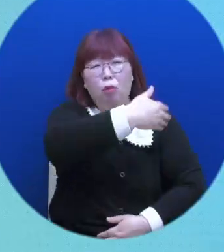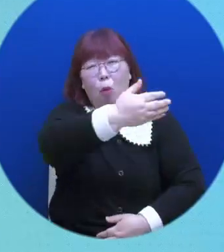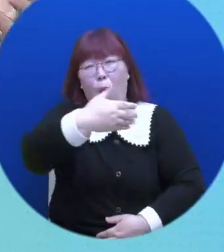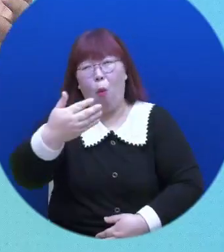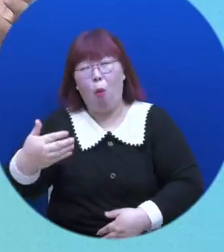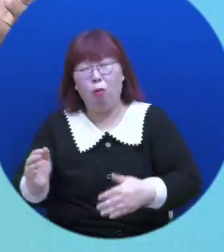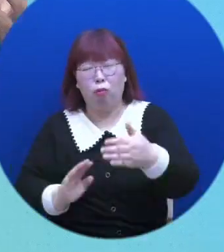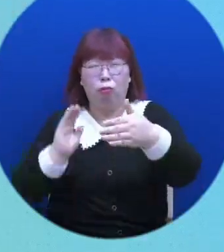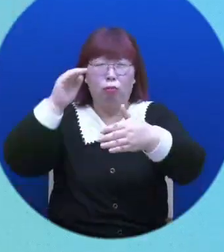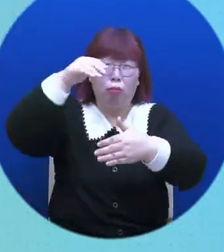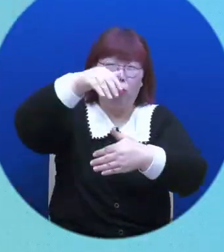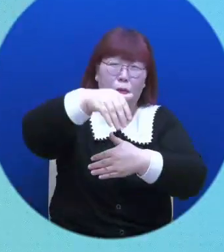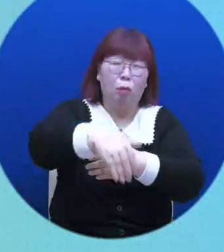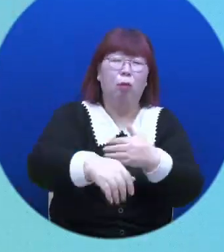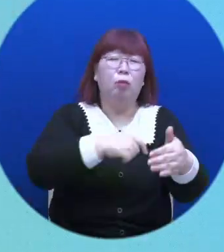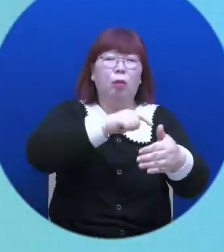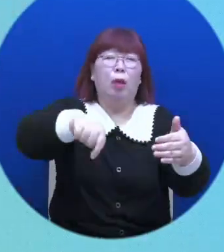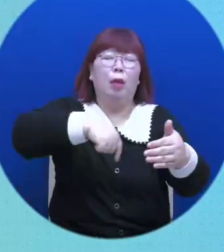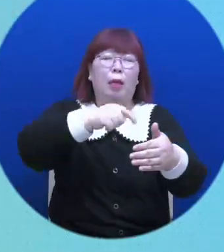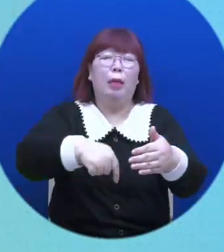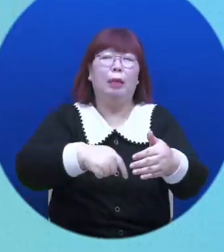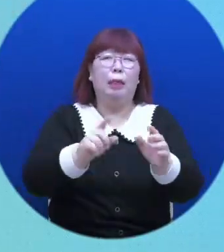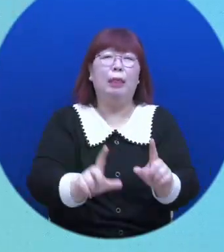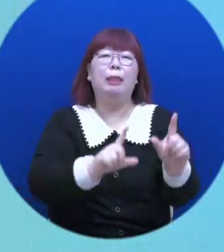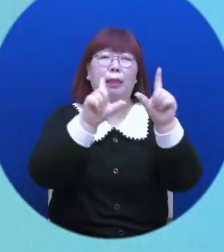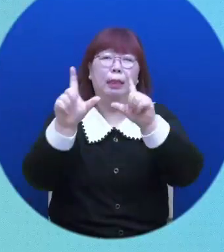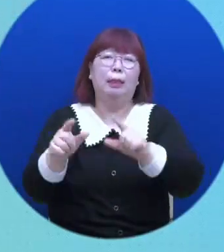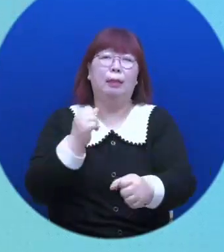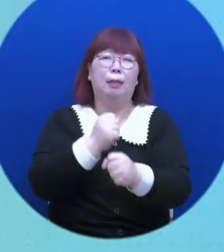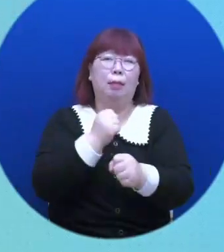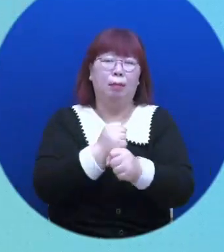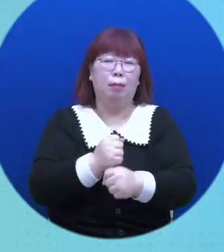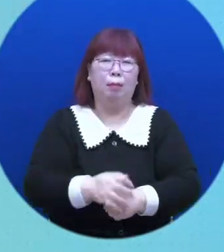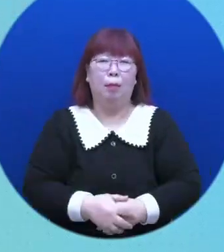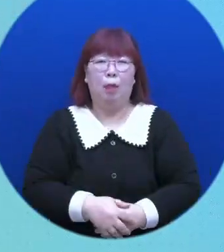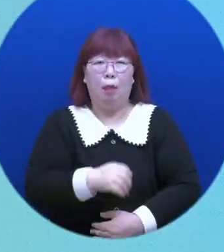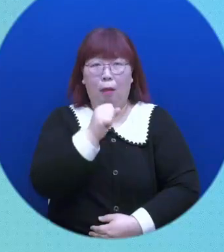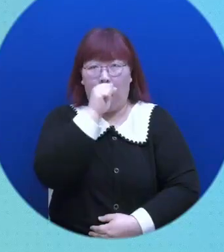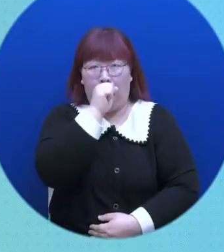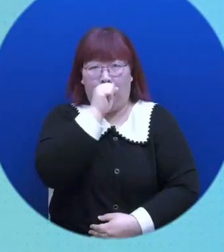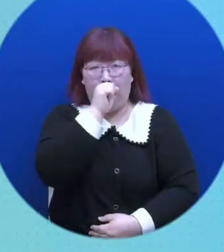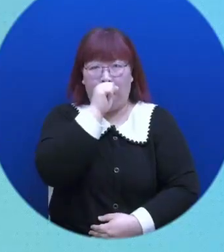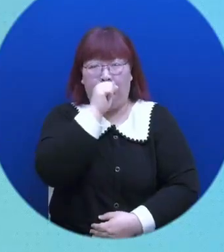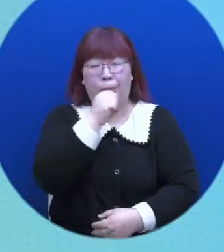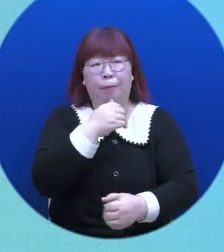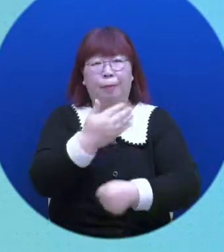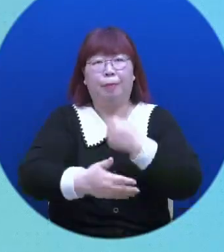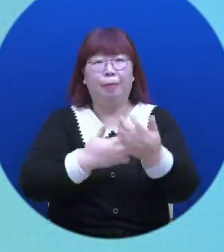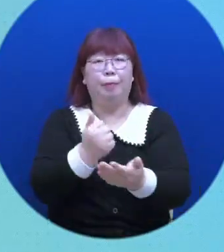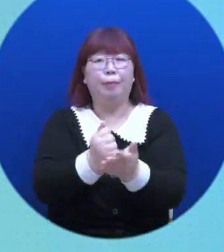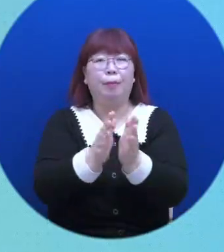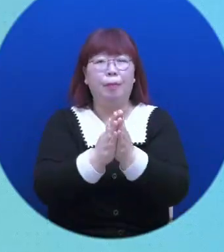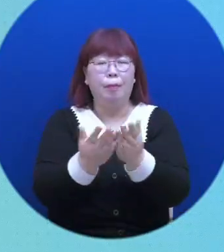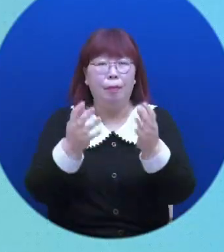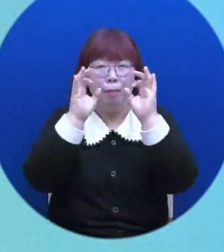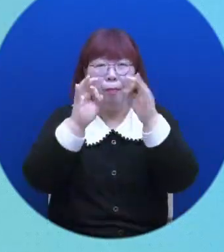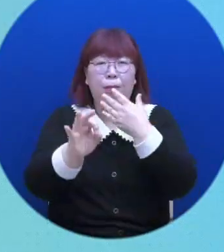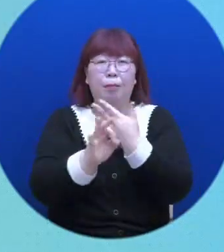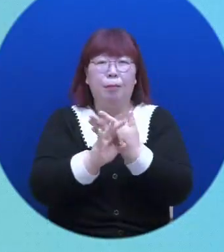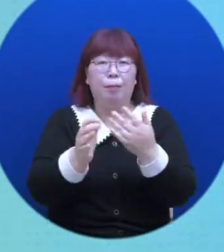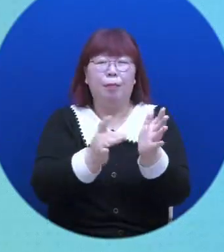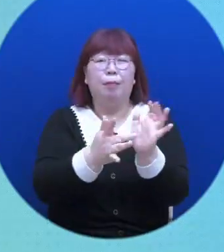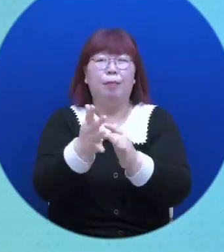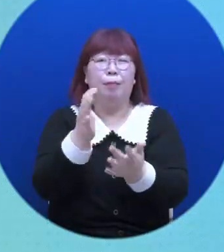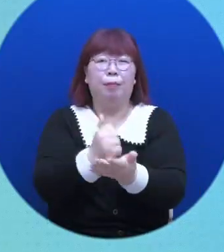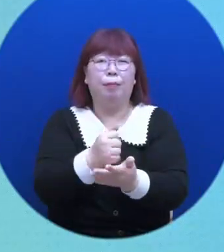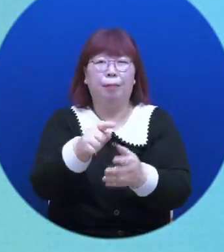가운데에 살게 했다라고 말씀을 해요. 그것만인가요? 여러분, 성경을 보면 예수님께서 왜 이 땅에 왔나